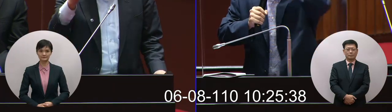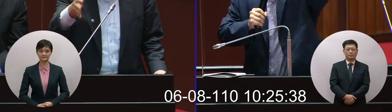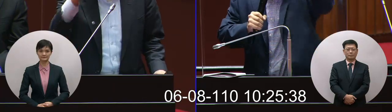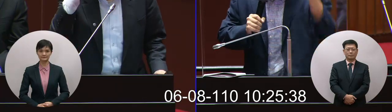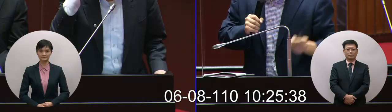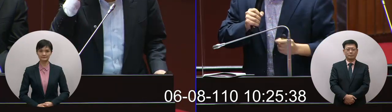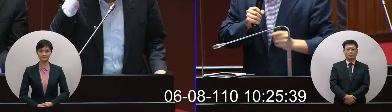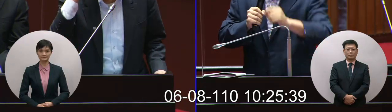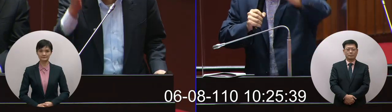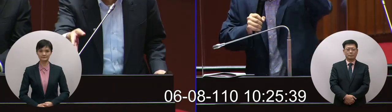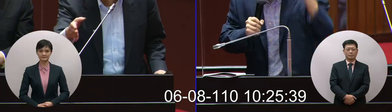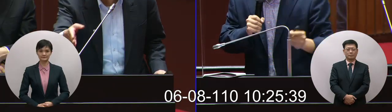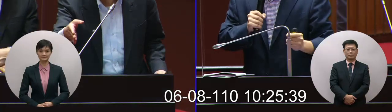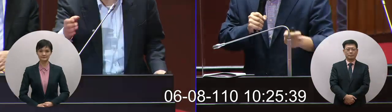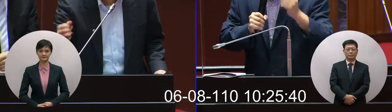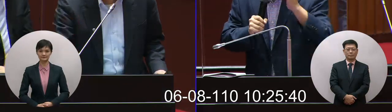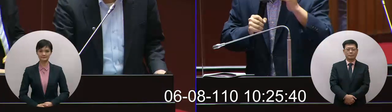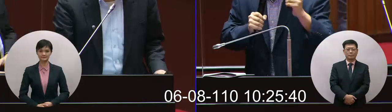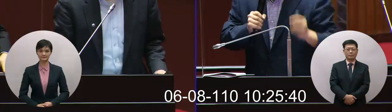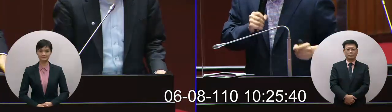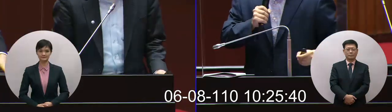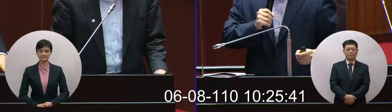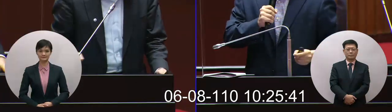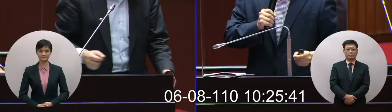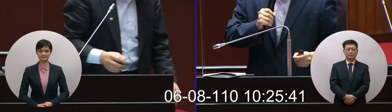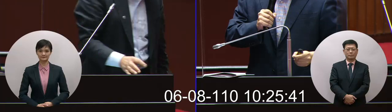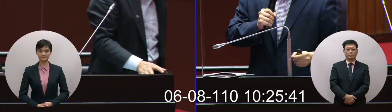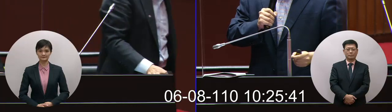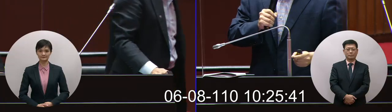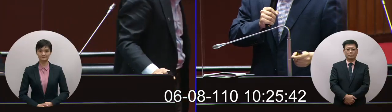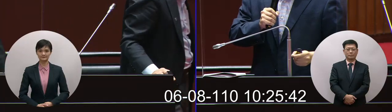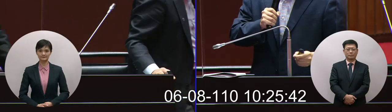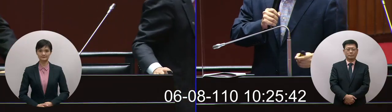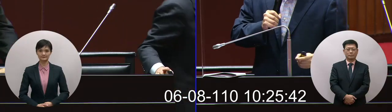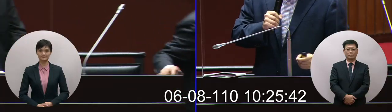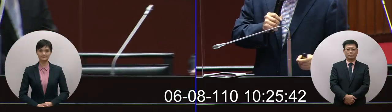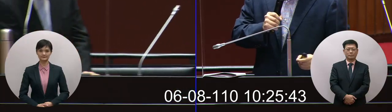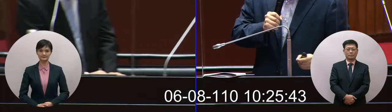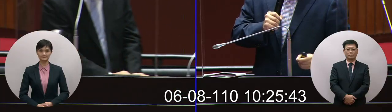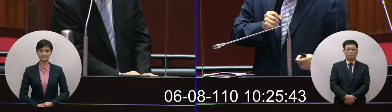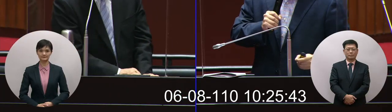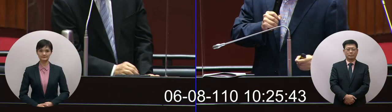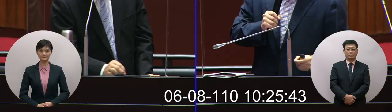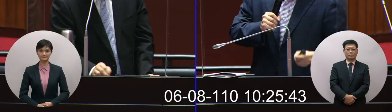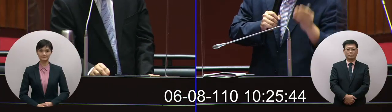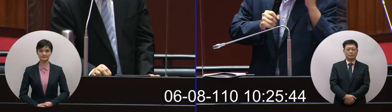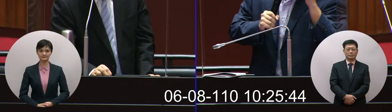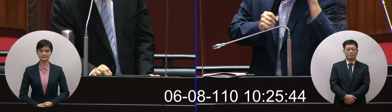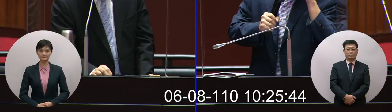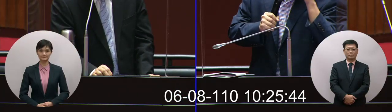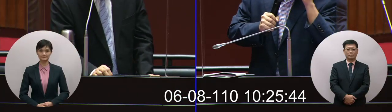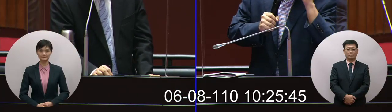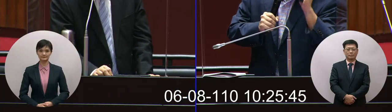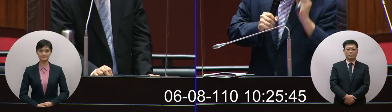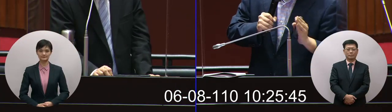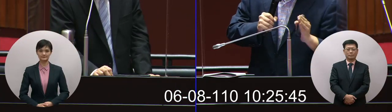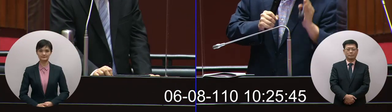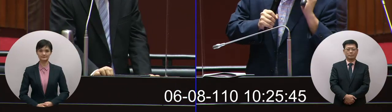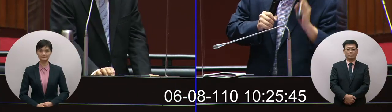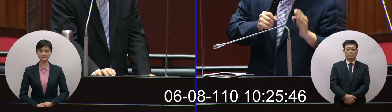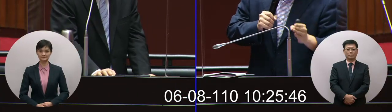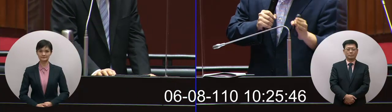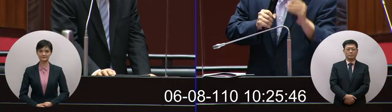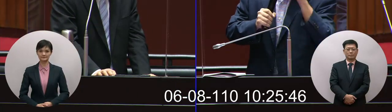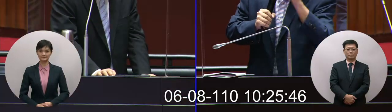试剂在国际上面有这么多家的状况，对吧？因为我把这是一个紧急